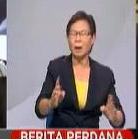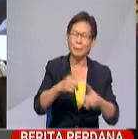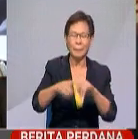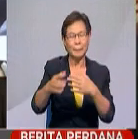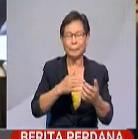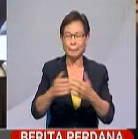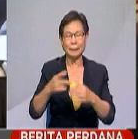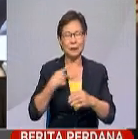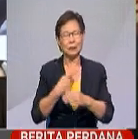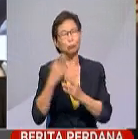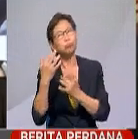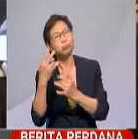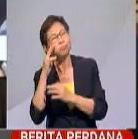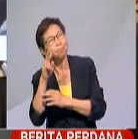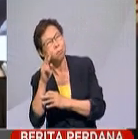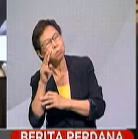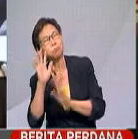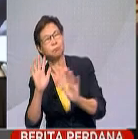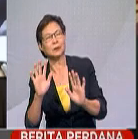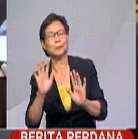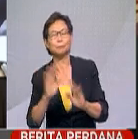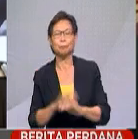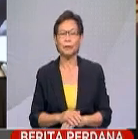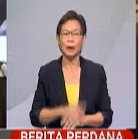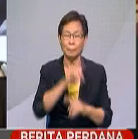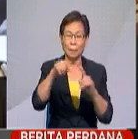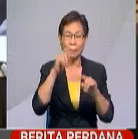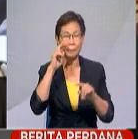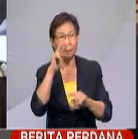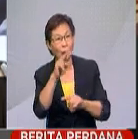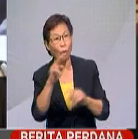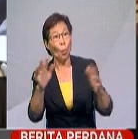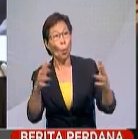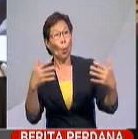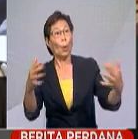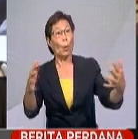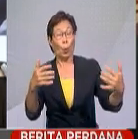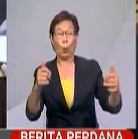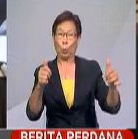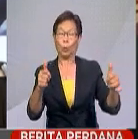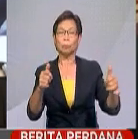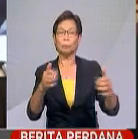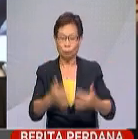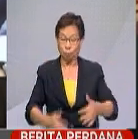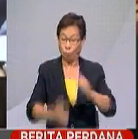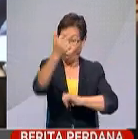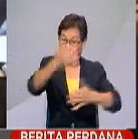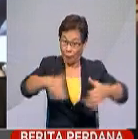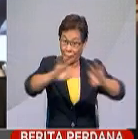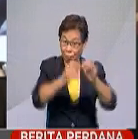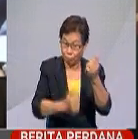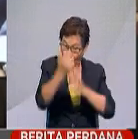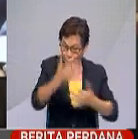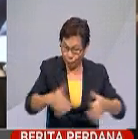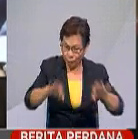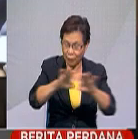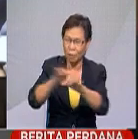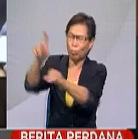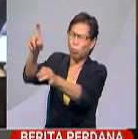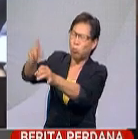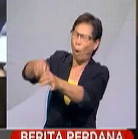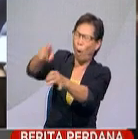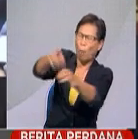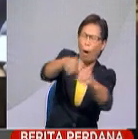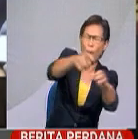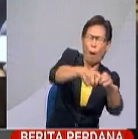lihatlah. Kerana bila kita lihat sambutannya baik, yang penting ialah kita nak tarik